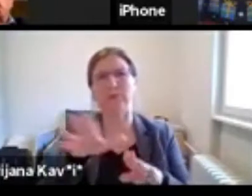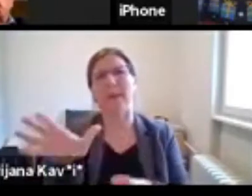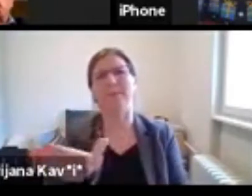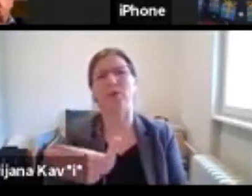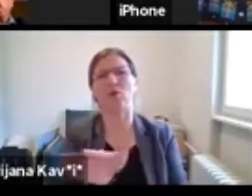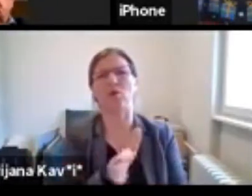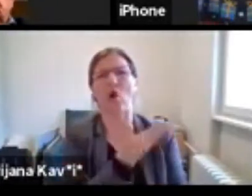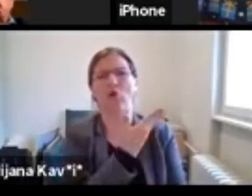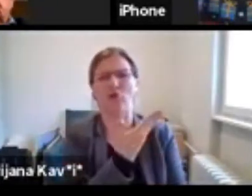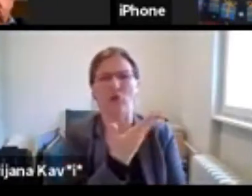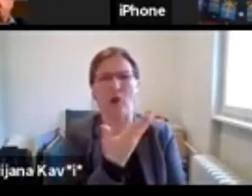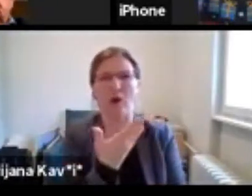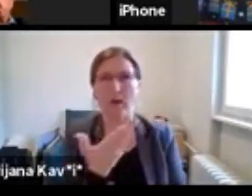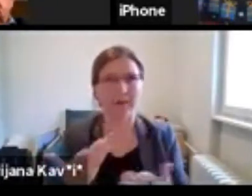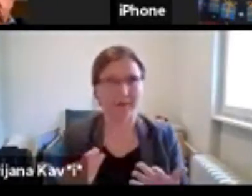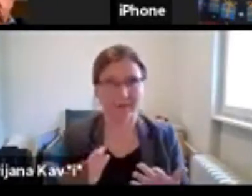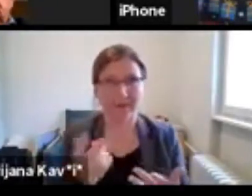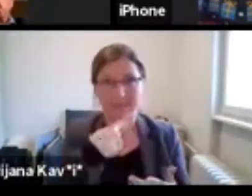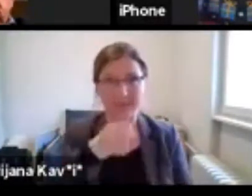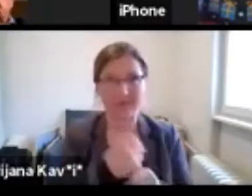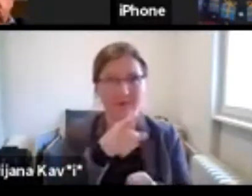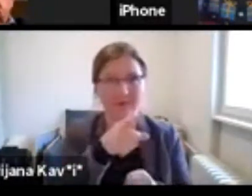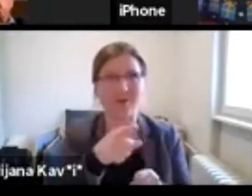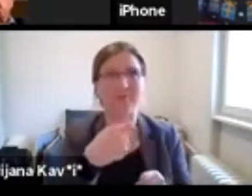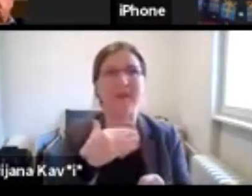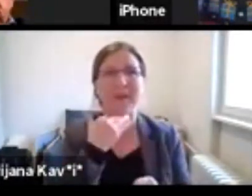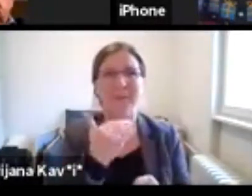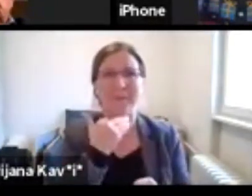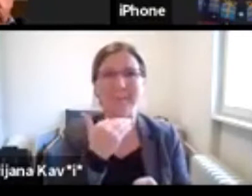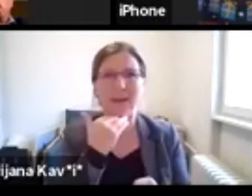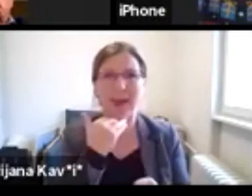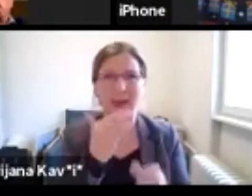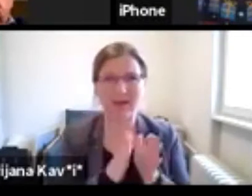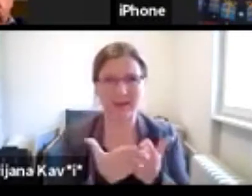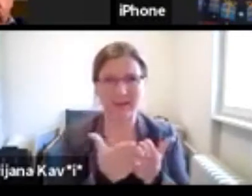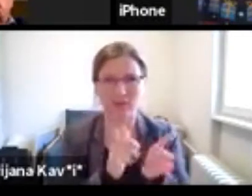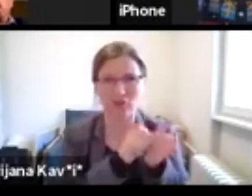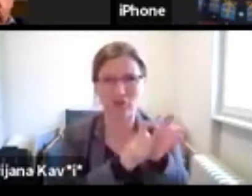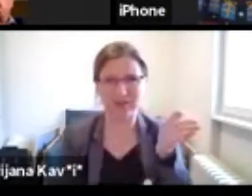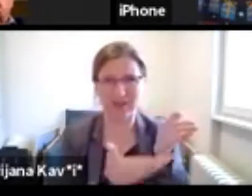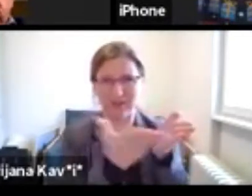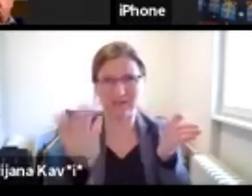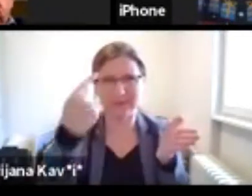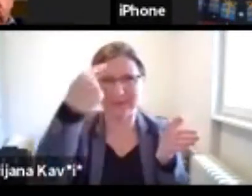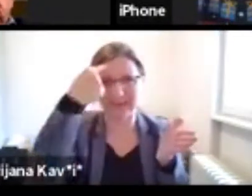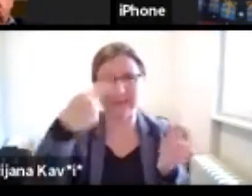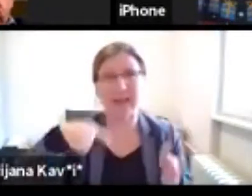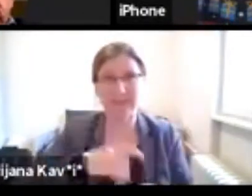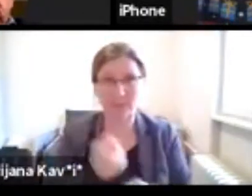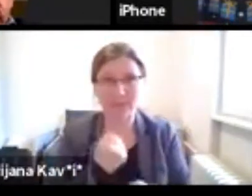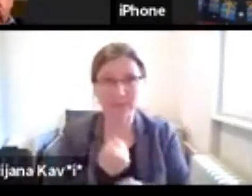nastala COVID-19, negativna knjižica, ona plava, znate ju već svi. Nažalost,